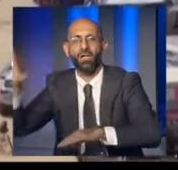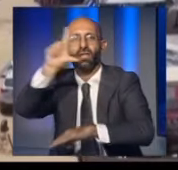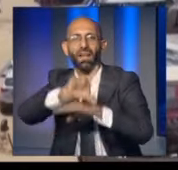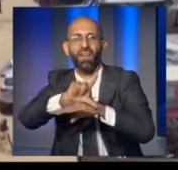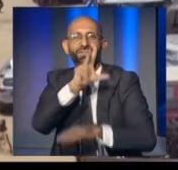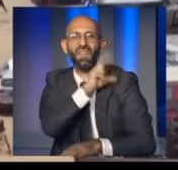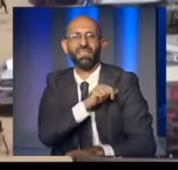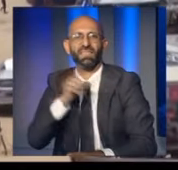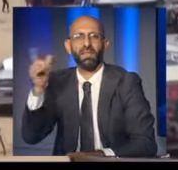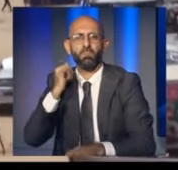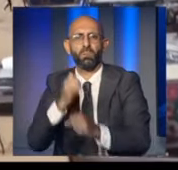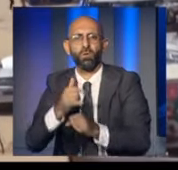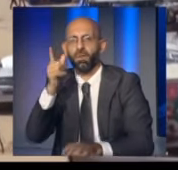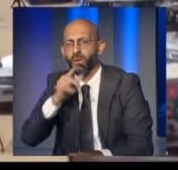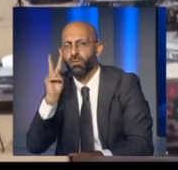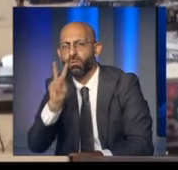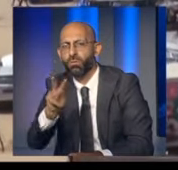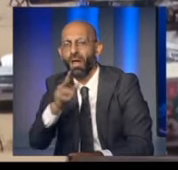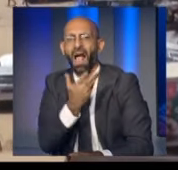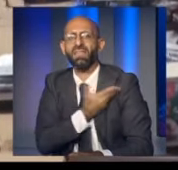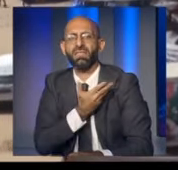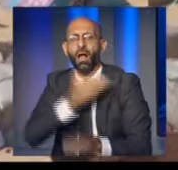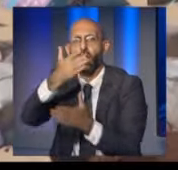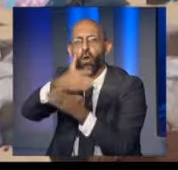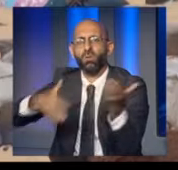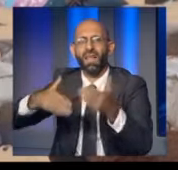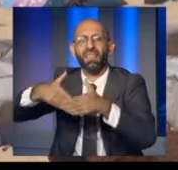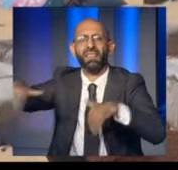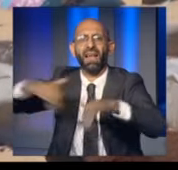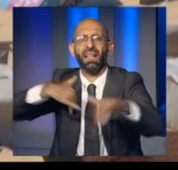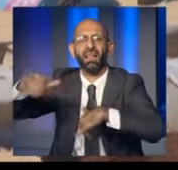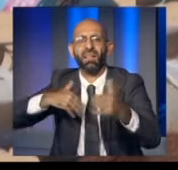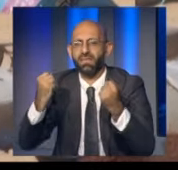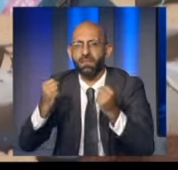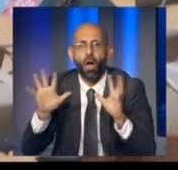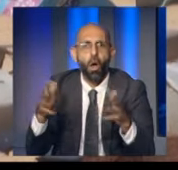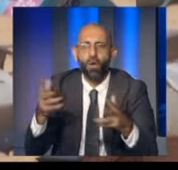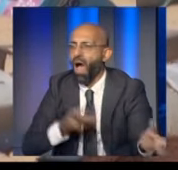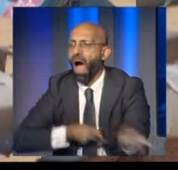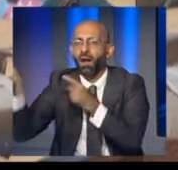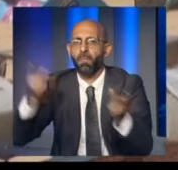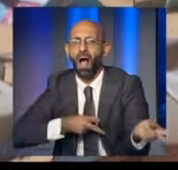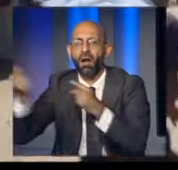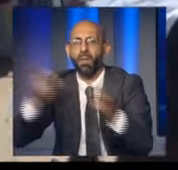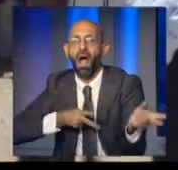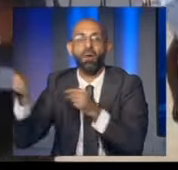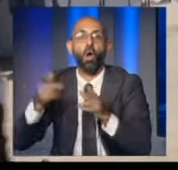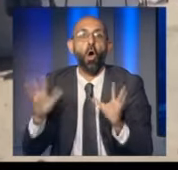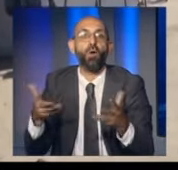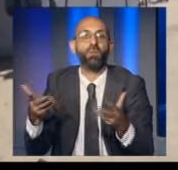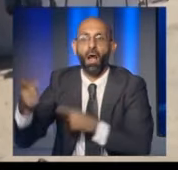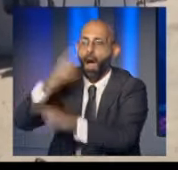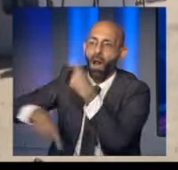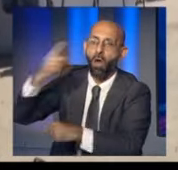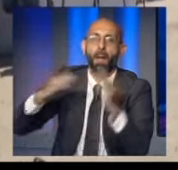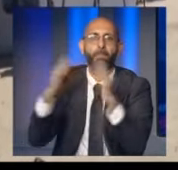لوكالة غوث وتشغيل اللاجئين الفلسطينيين أونروا فيليب لازاريني أن نصف سكان غزة على الطرقات ومجبرون على